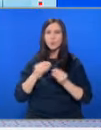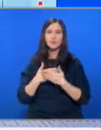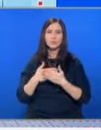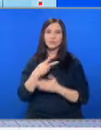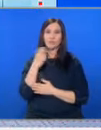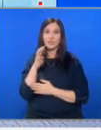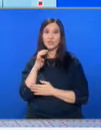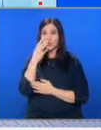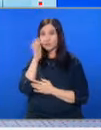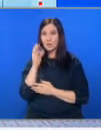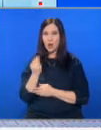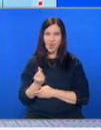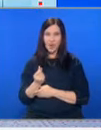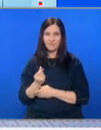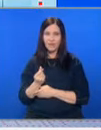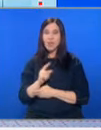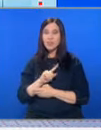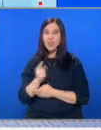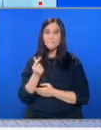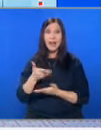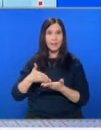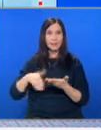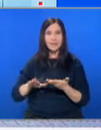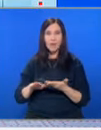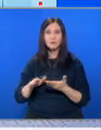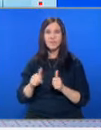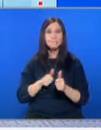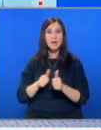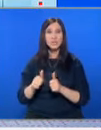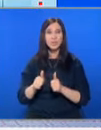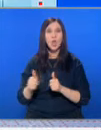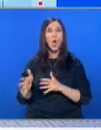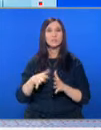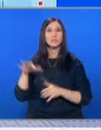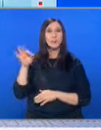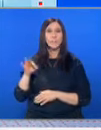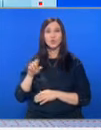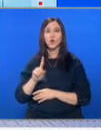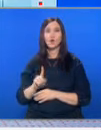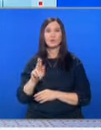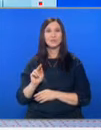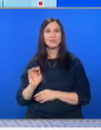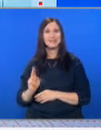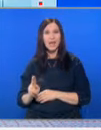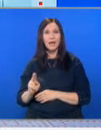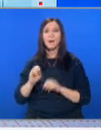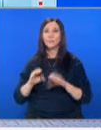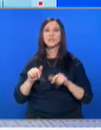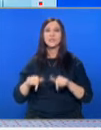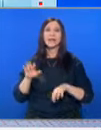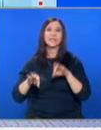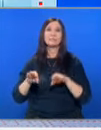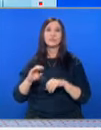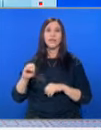240 милиона лева. Немалък дял са и машините, обществената поръчка, която ЦИК пусна сега за изборите за